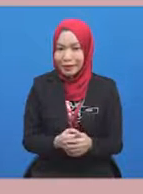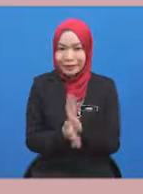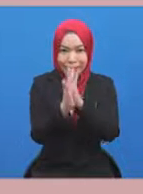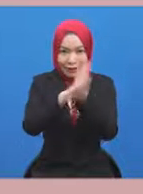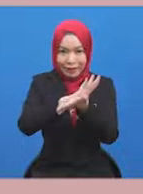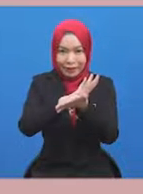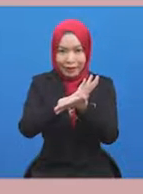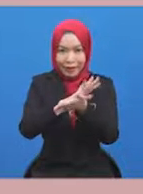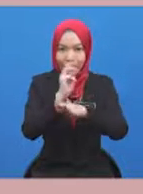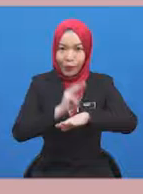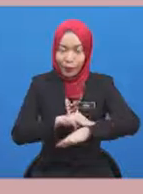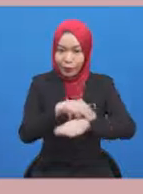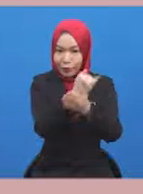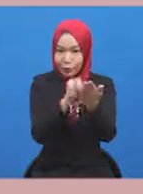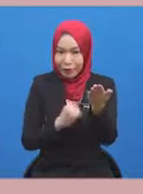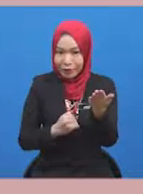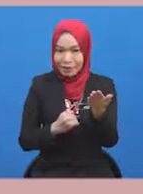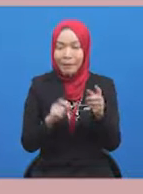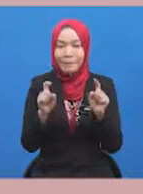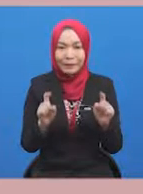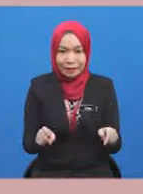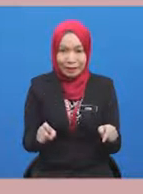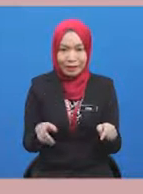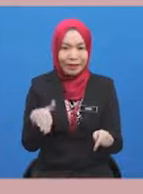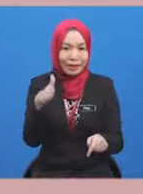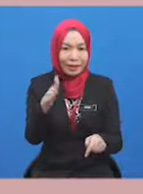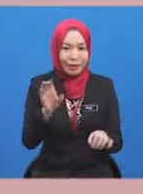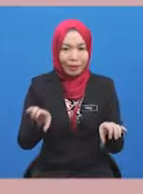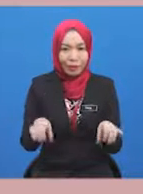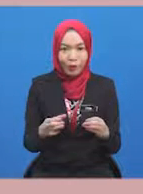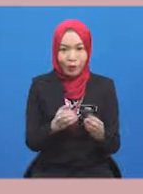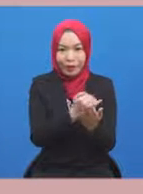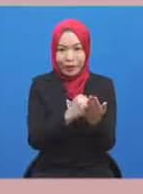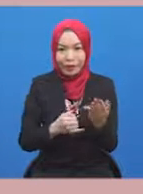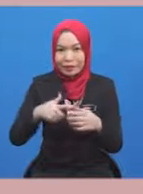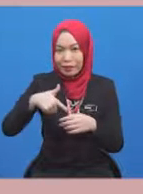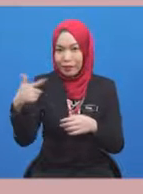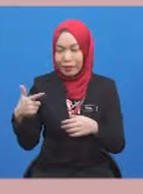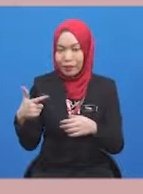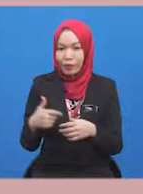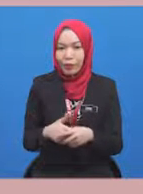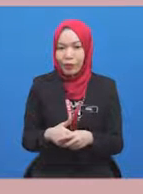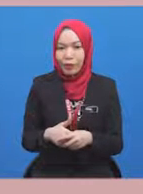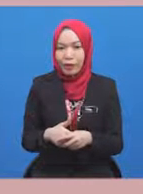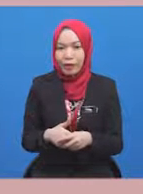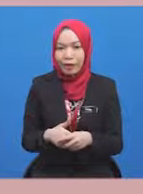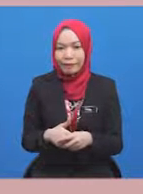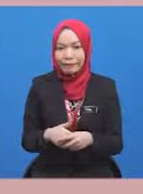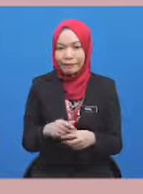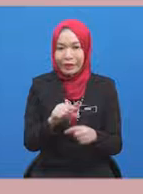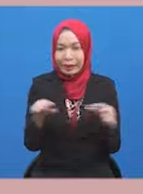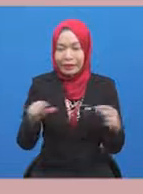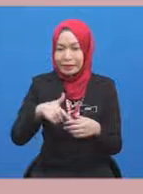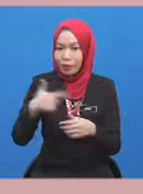Jadi, masa kita melukis, mestilah kita akan membuat garisan luar terlebih dahulu sebelum kita